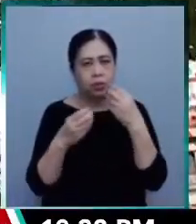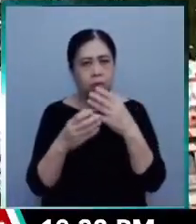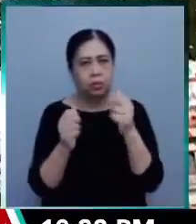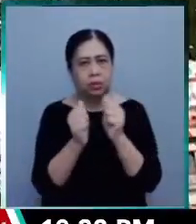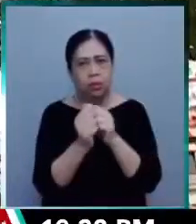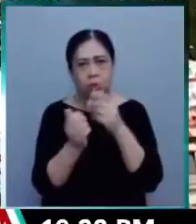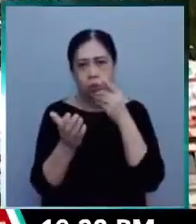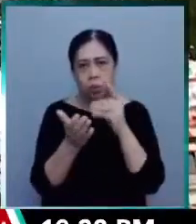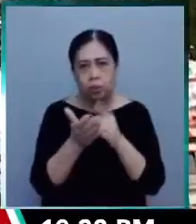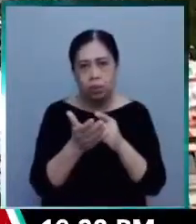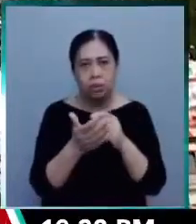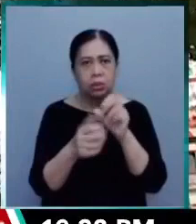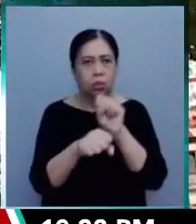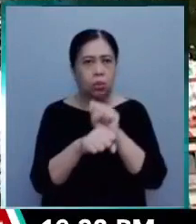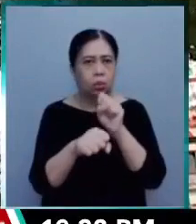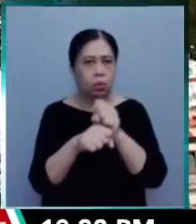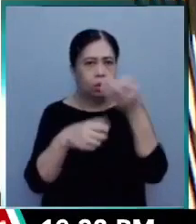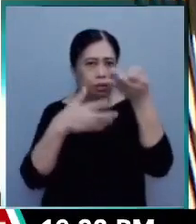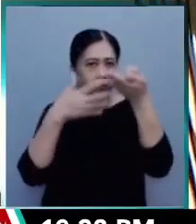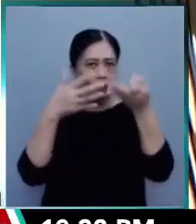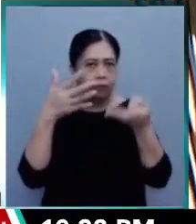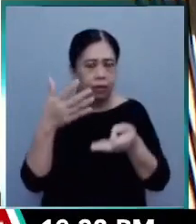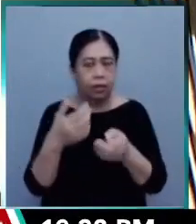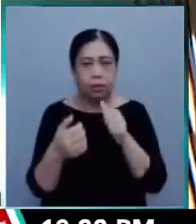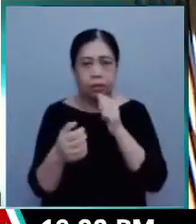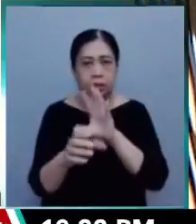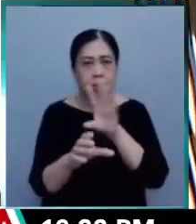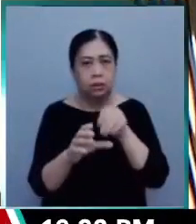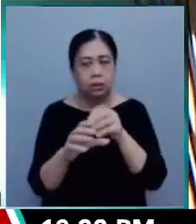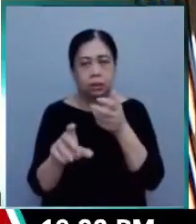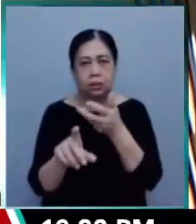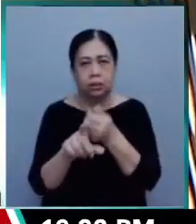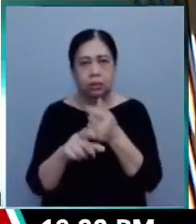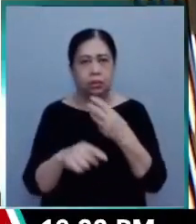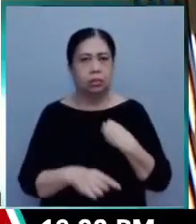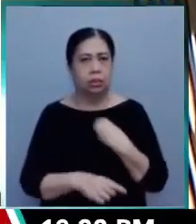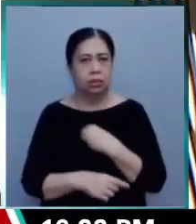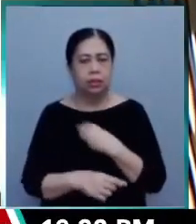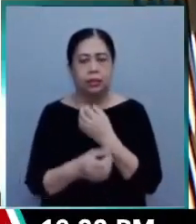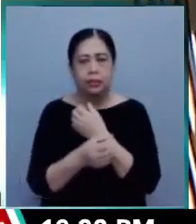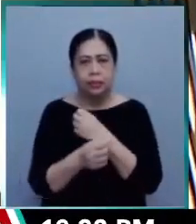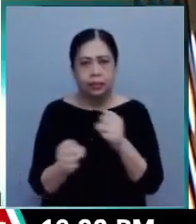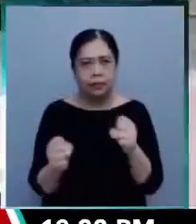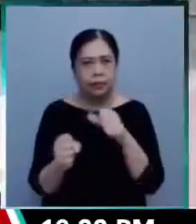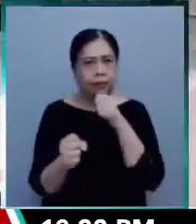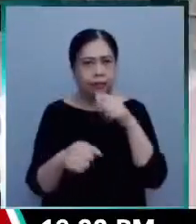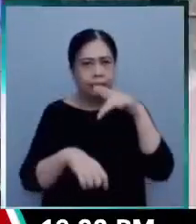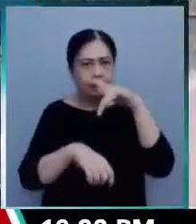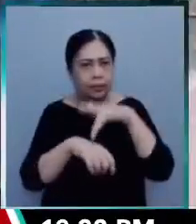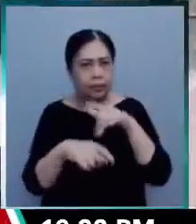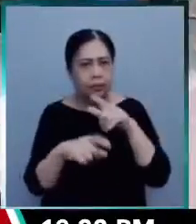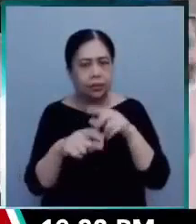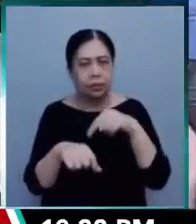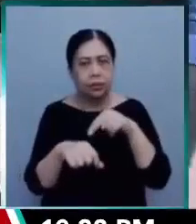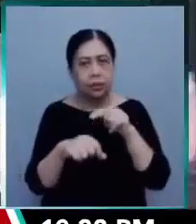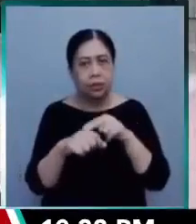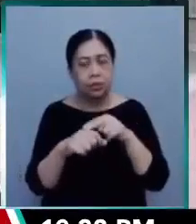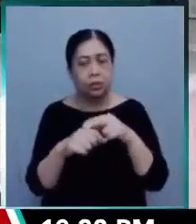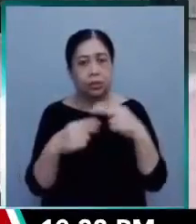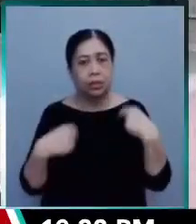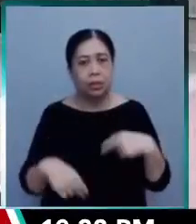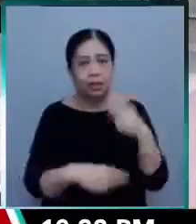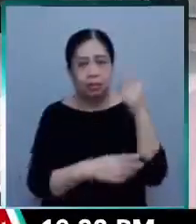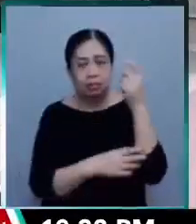files Hindi raw apektado ang mga miyembro ni at hindi rin daw nagalaw ang national health insurance database